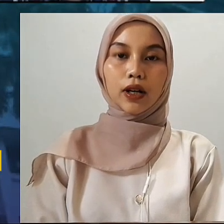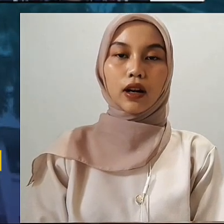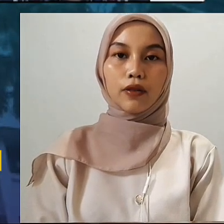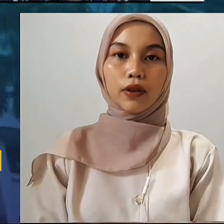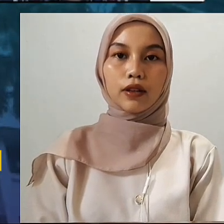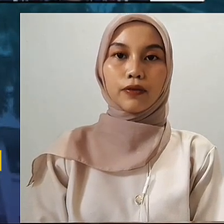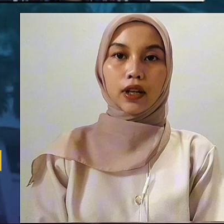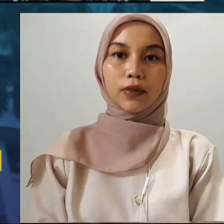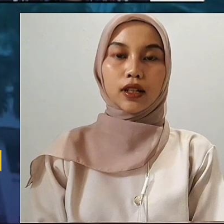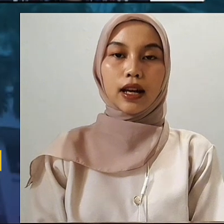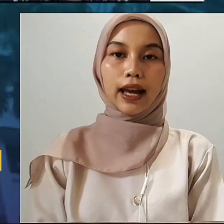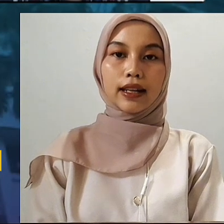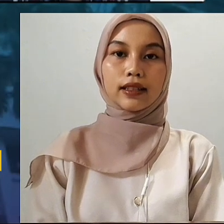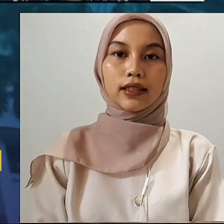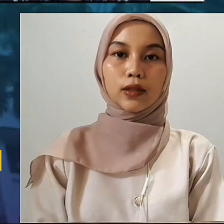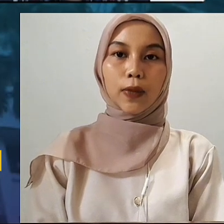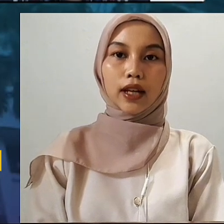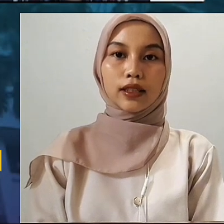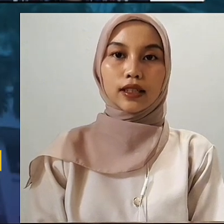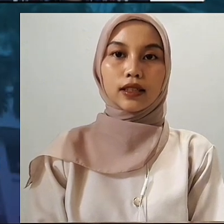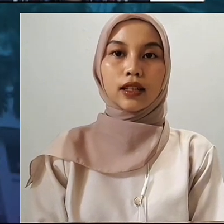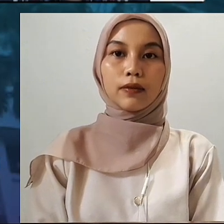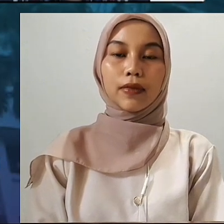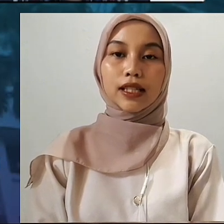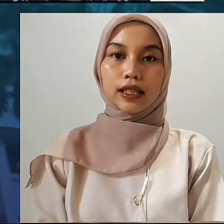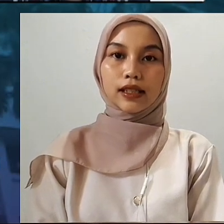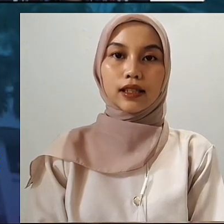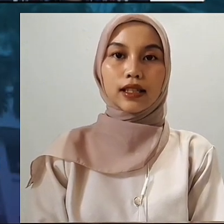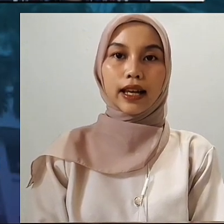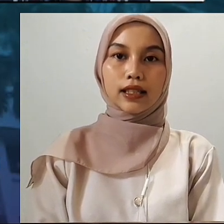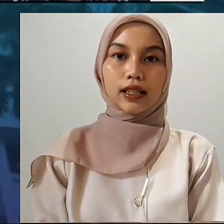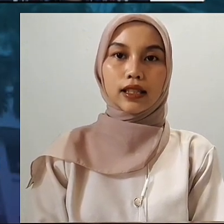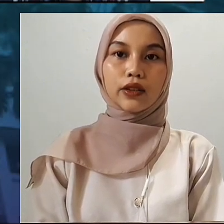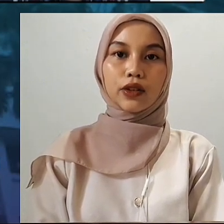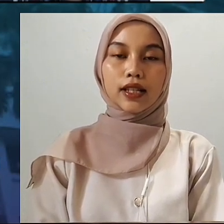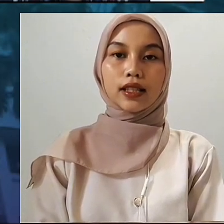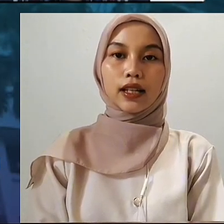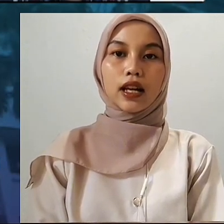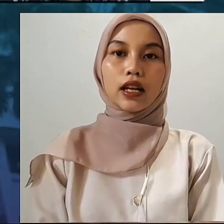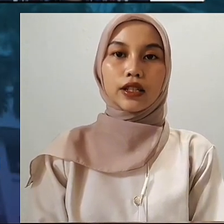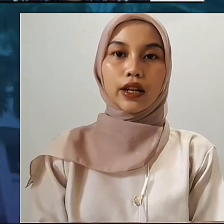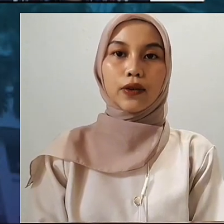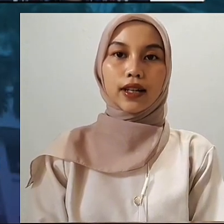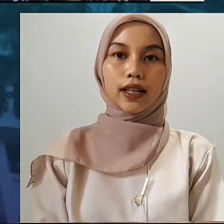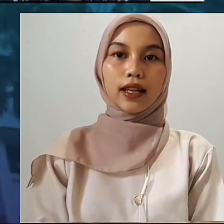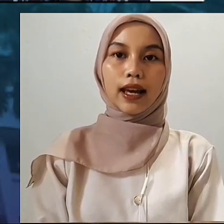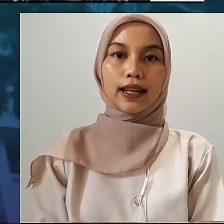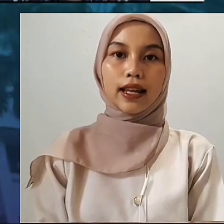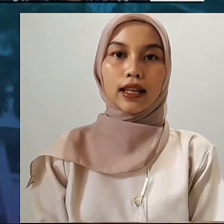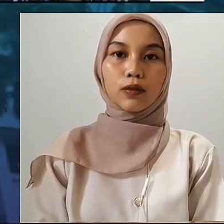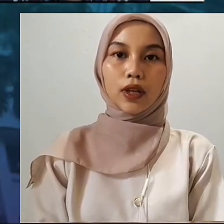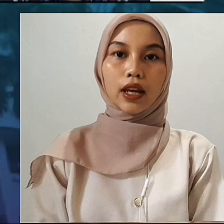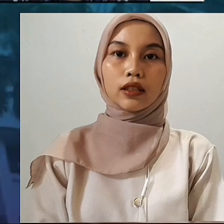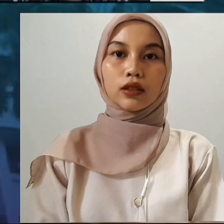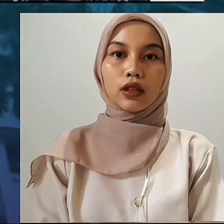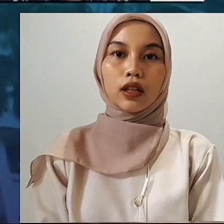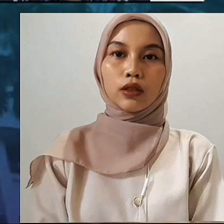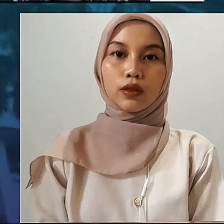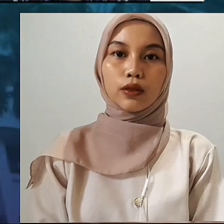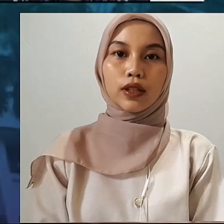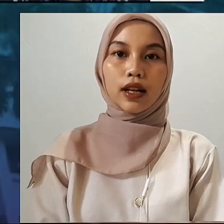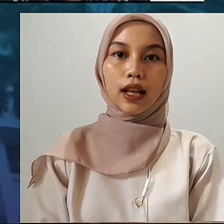the number of confirmed and suspected measles cases increased in January and then